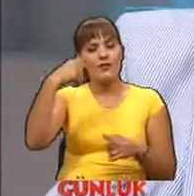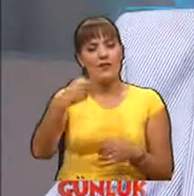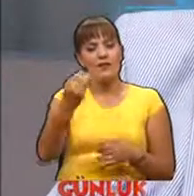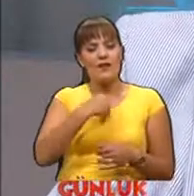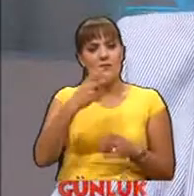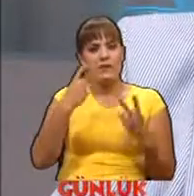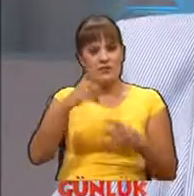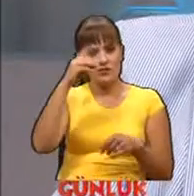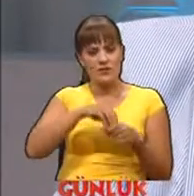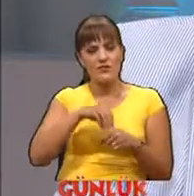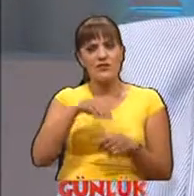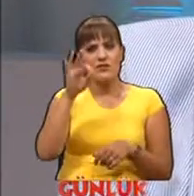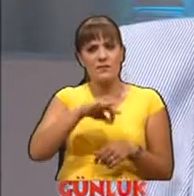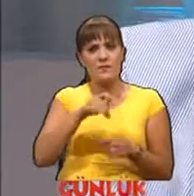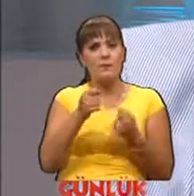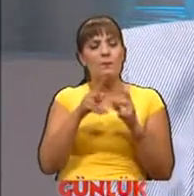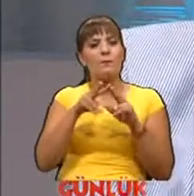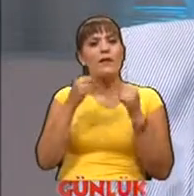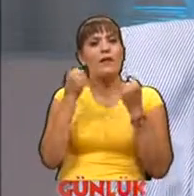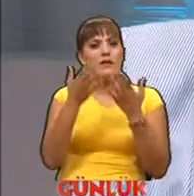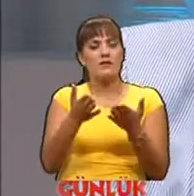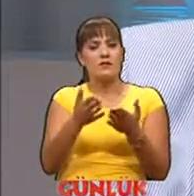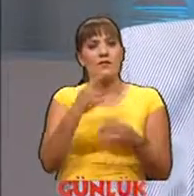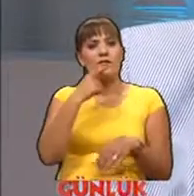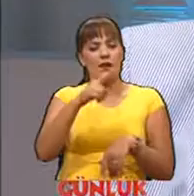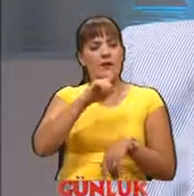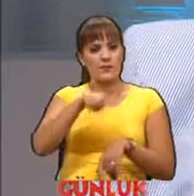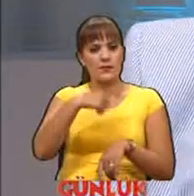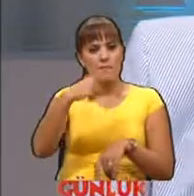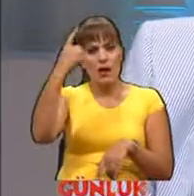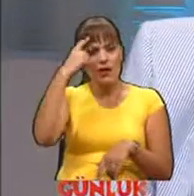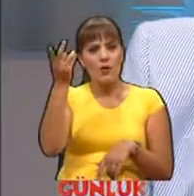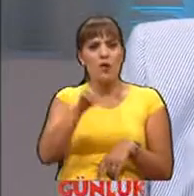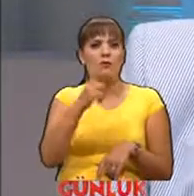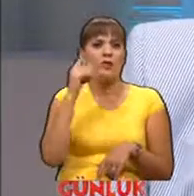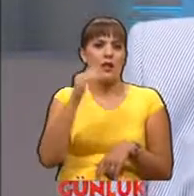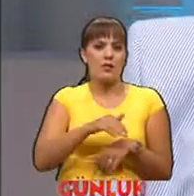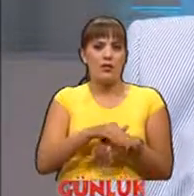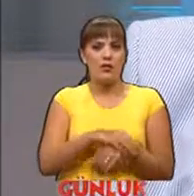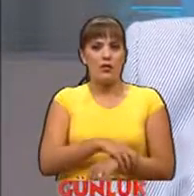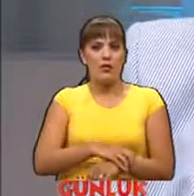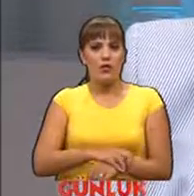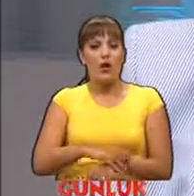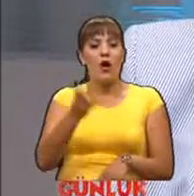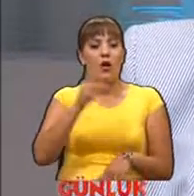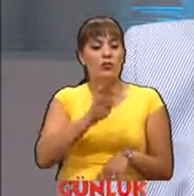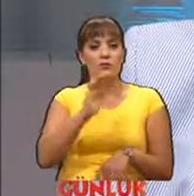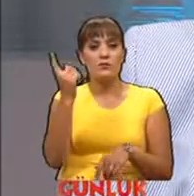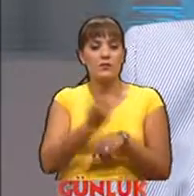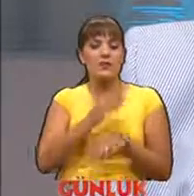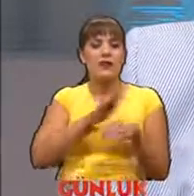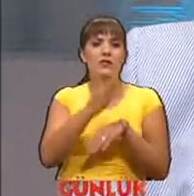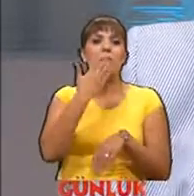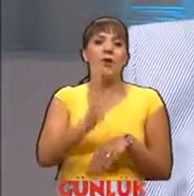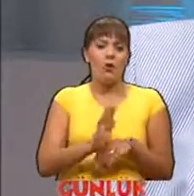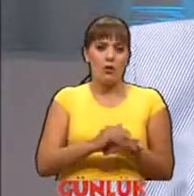verdiğiniz mesajınız için. Buyurun. Şimdi miras dediğimiz zaman aklımıza ölüm geliyor. Evet. Ölümsüz bir